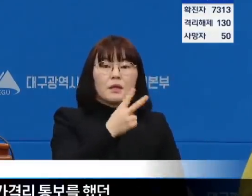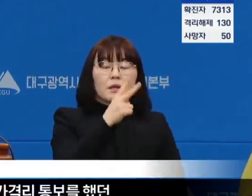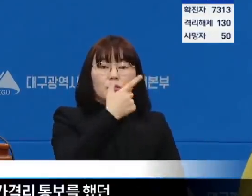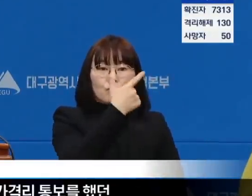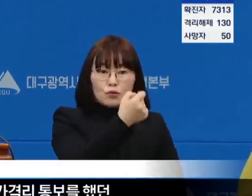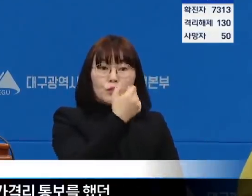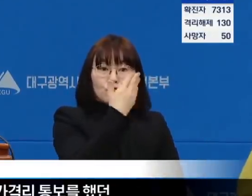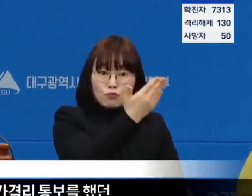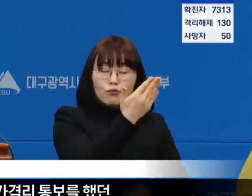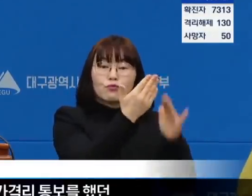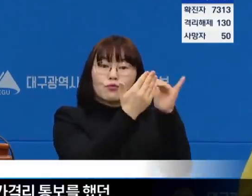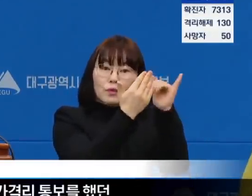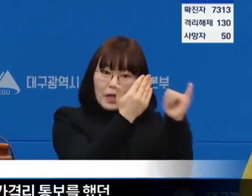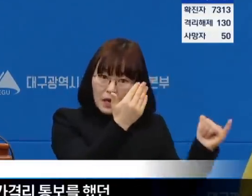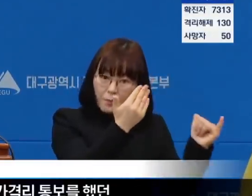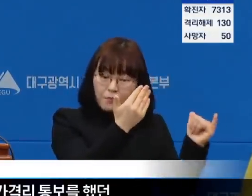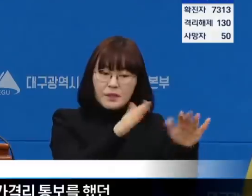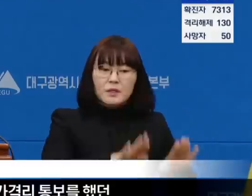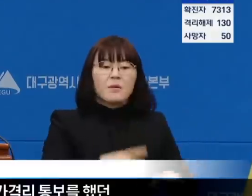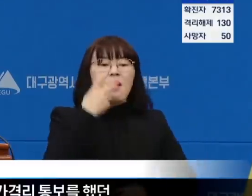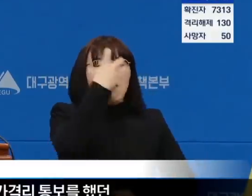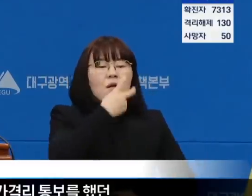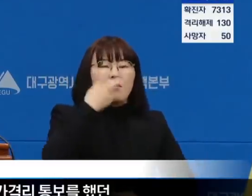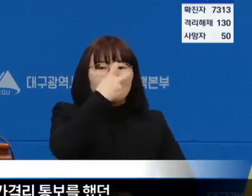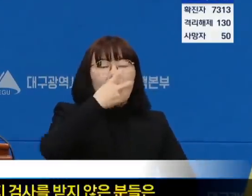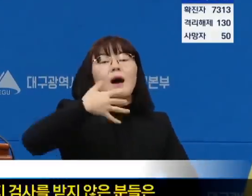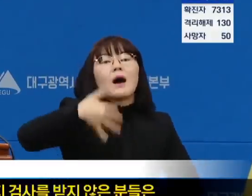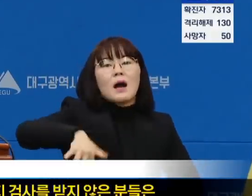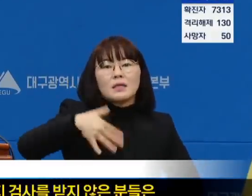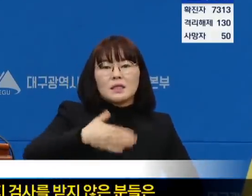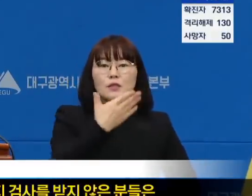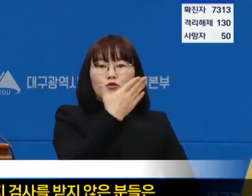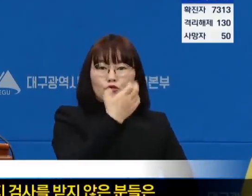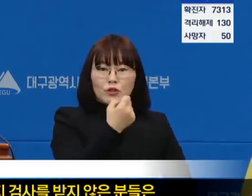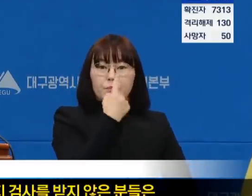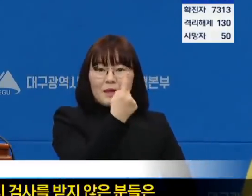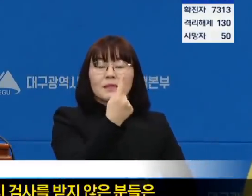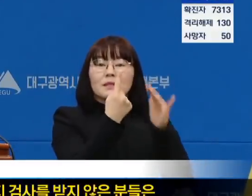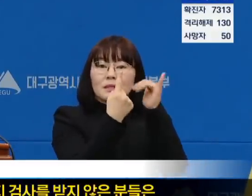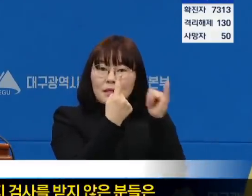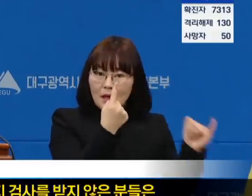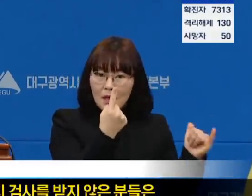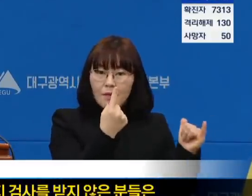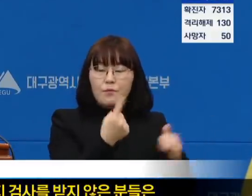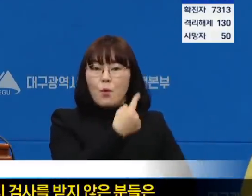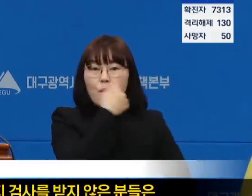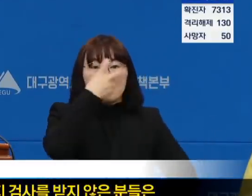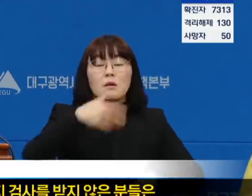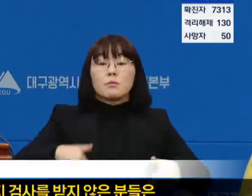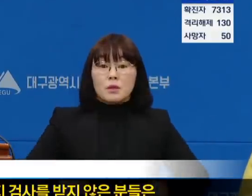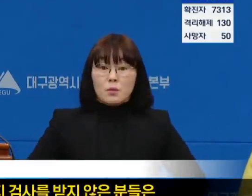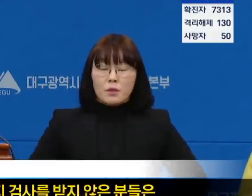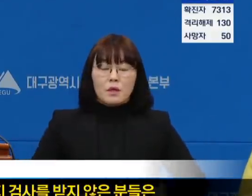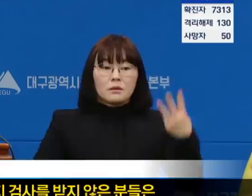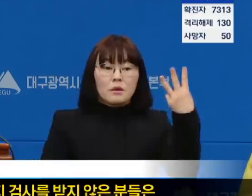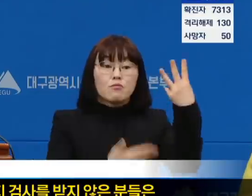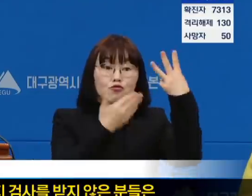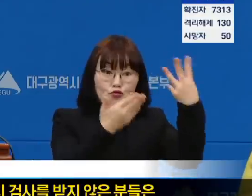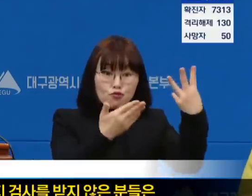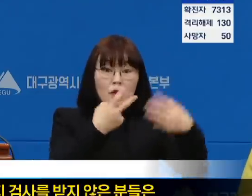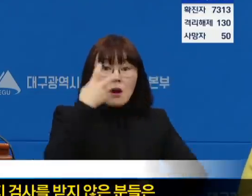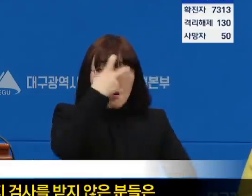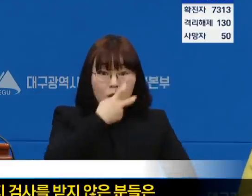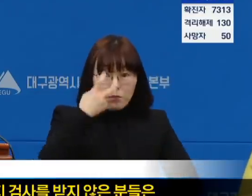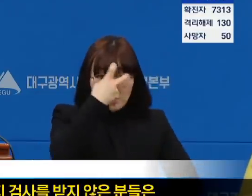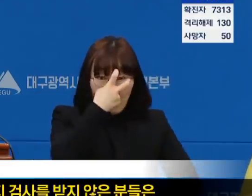8,269명 중 아직까지 검체 검사를 받지 않은 인원은 91명으로 파악되었습니다. 3월 9일까지